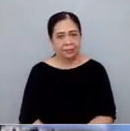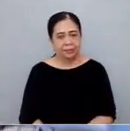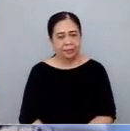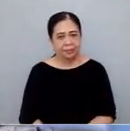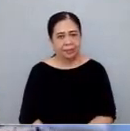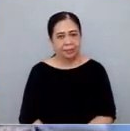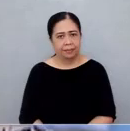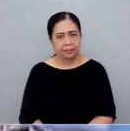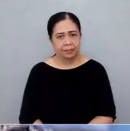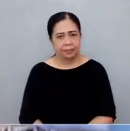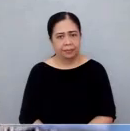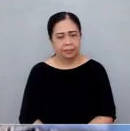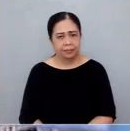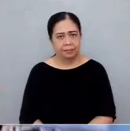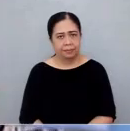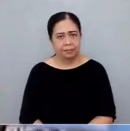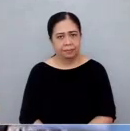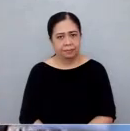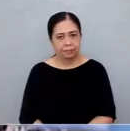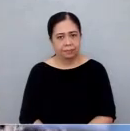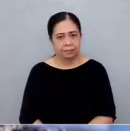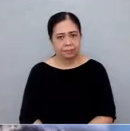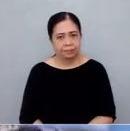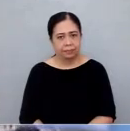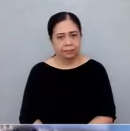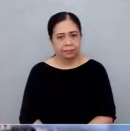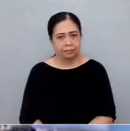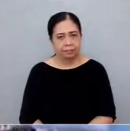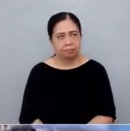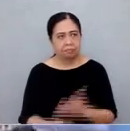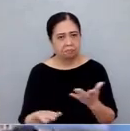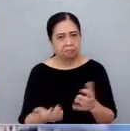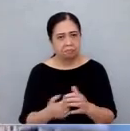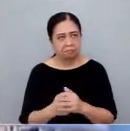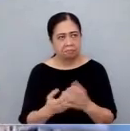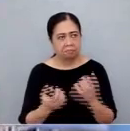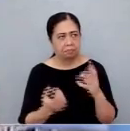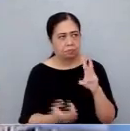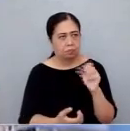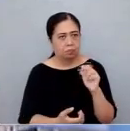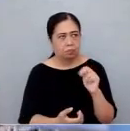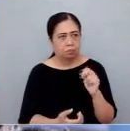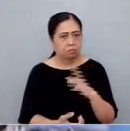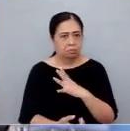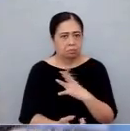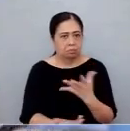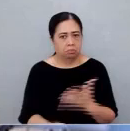But we've been, you know, handed a warrant of arrest, so I'll be like, okay, sige.